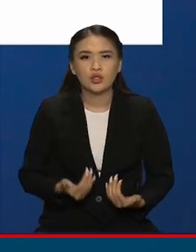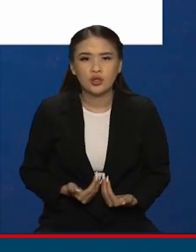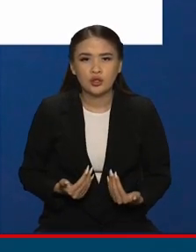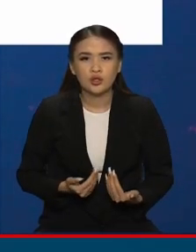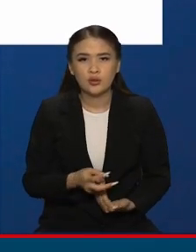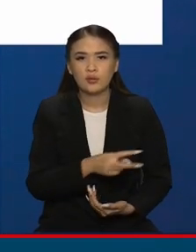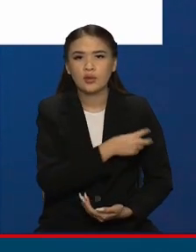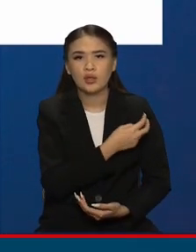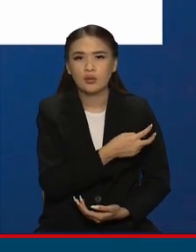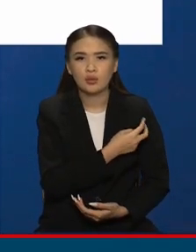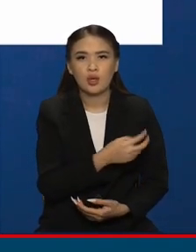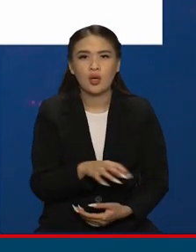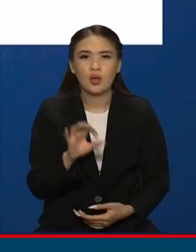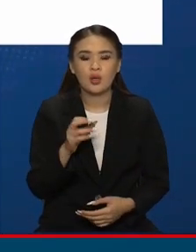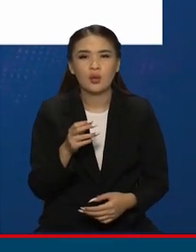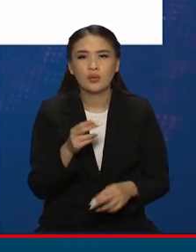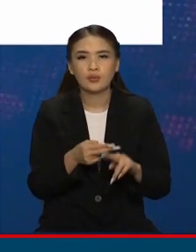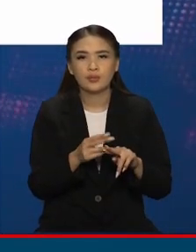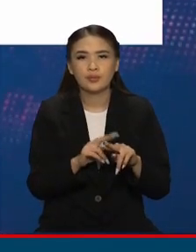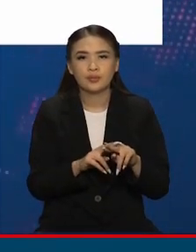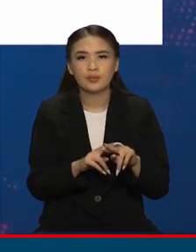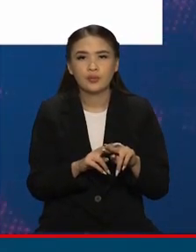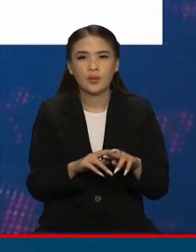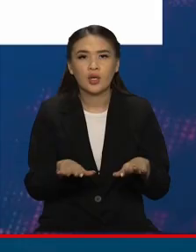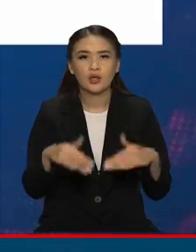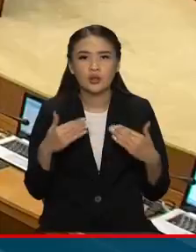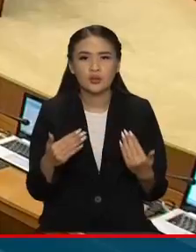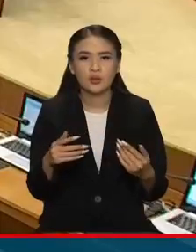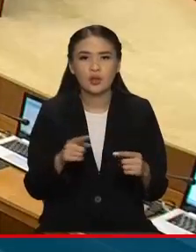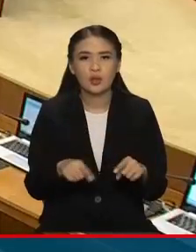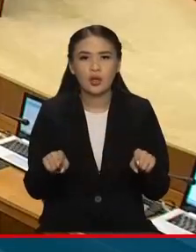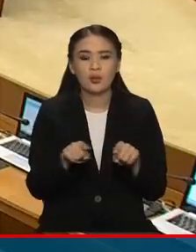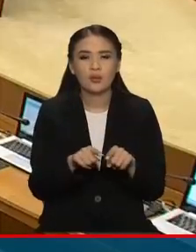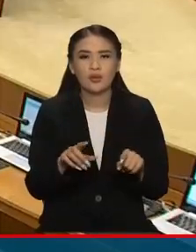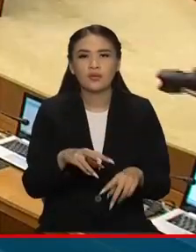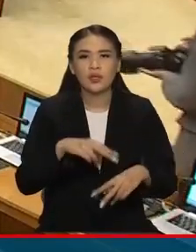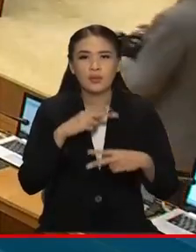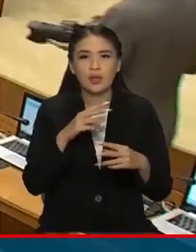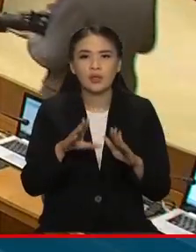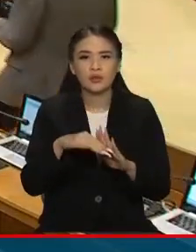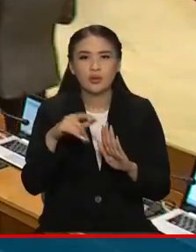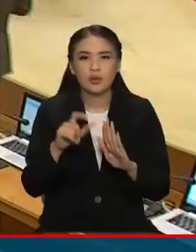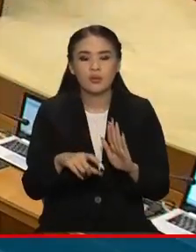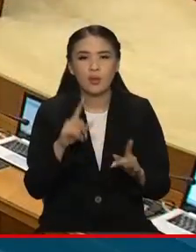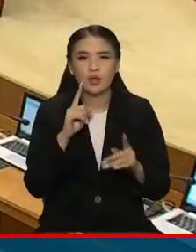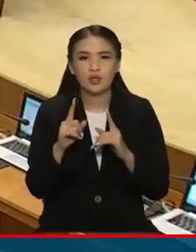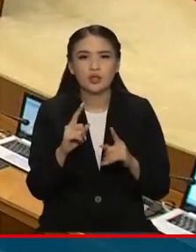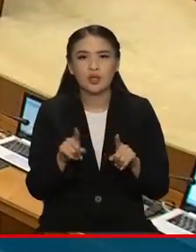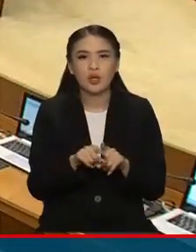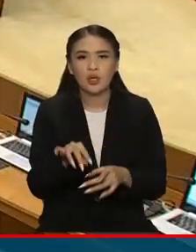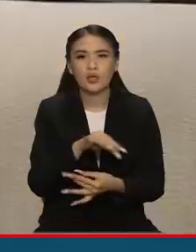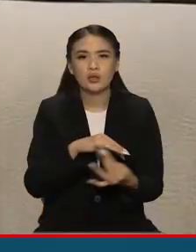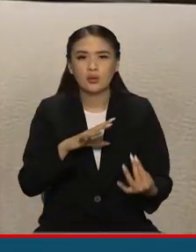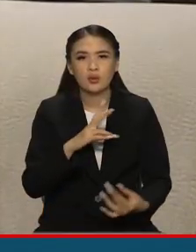пострадавших медицинских работников». Конец цитаты. И сегодня же этот инцидент был в центре внимания депутатов Мажилиса. В частности,